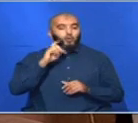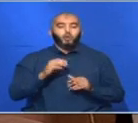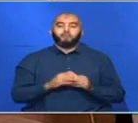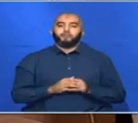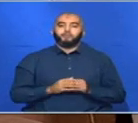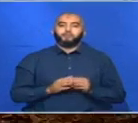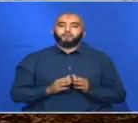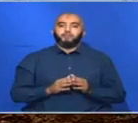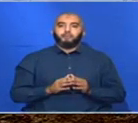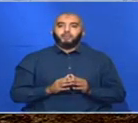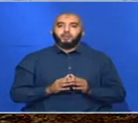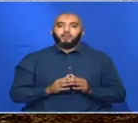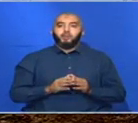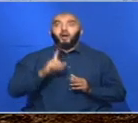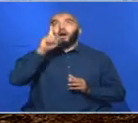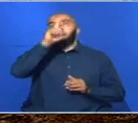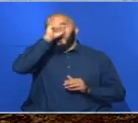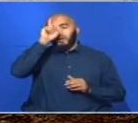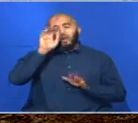ورحمه الله وبركاته